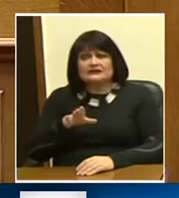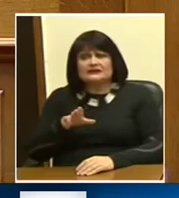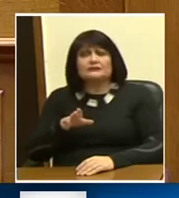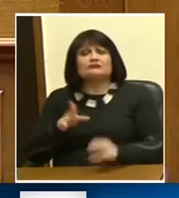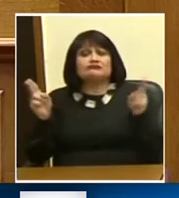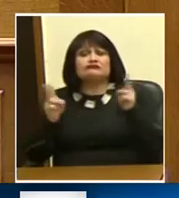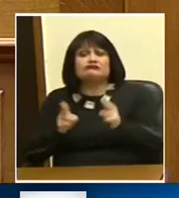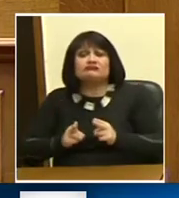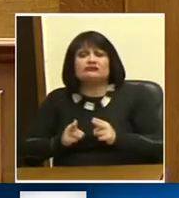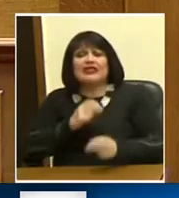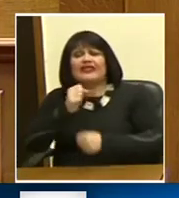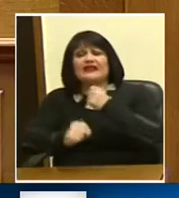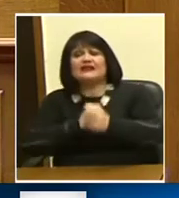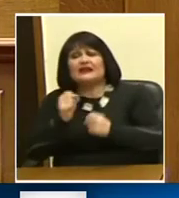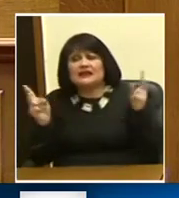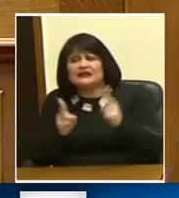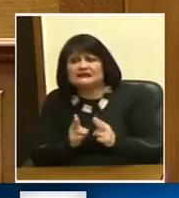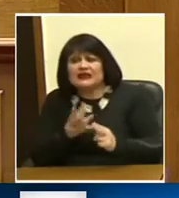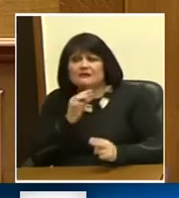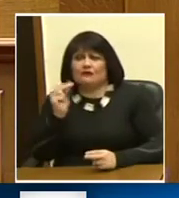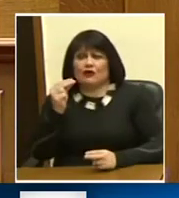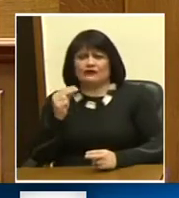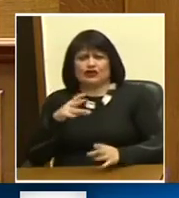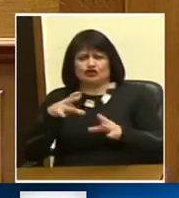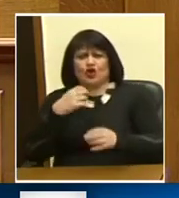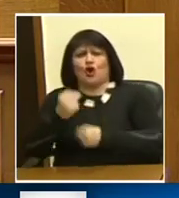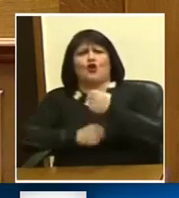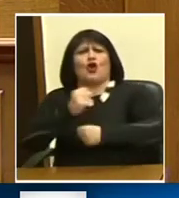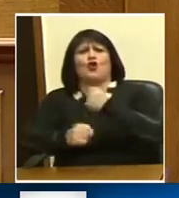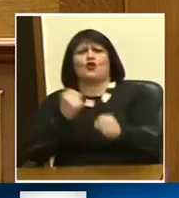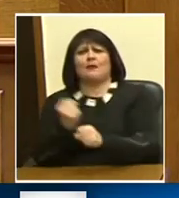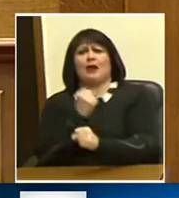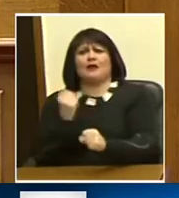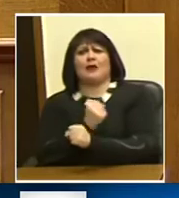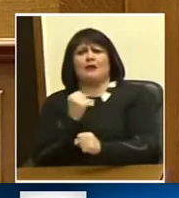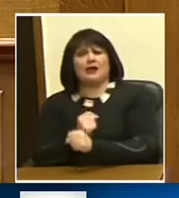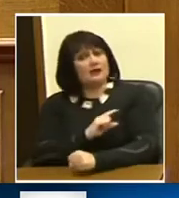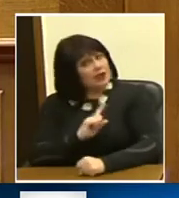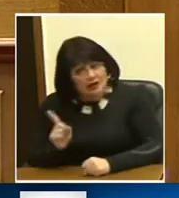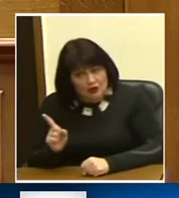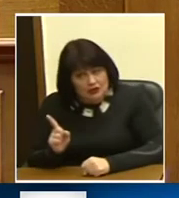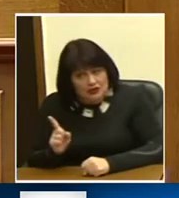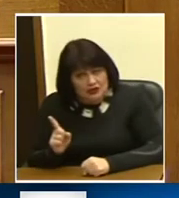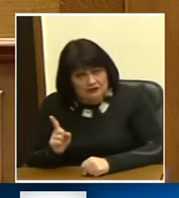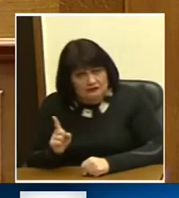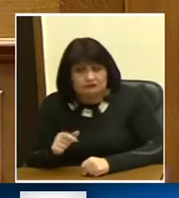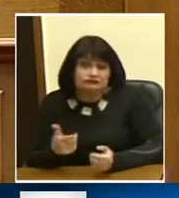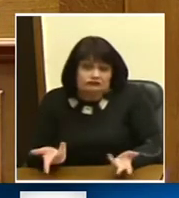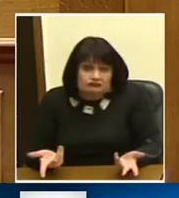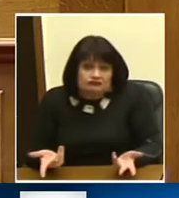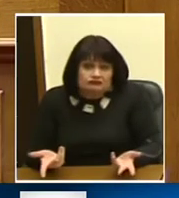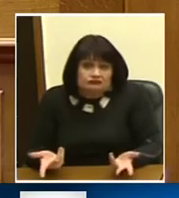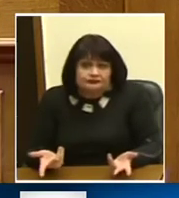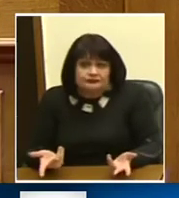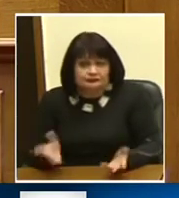μην έχουμε αυτή την επαγγελματοποίηση της βουλευτικής ζωής, της πολιτικής ζωής που δημιουργεί από την